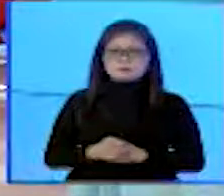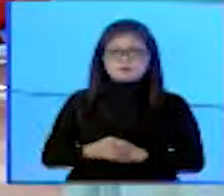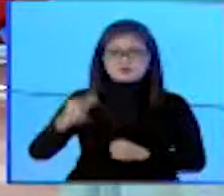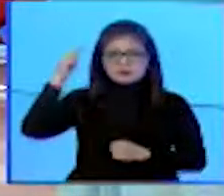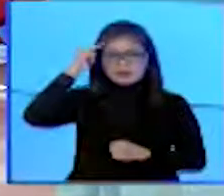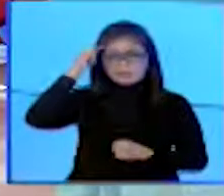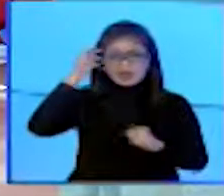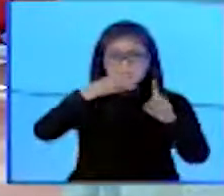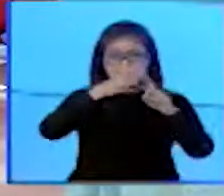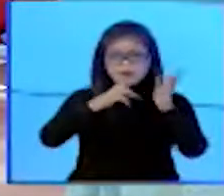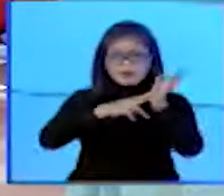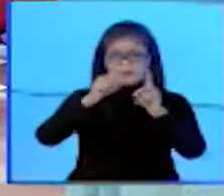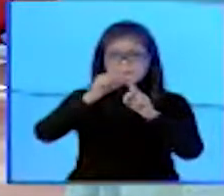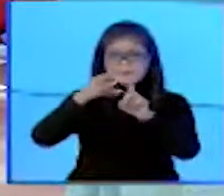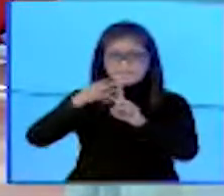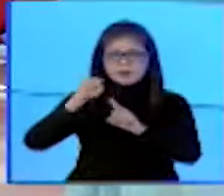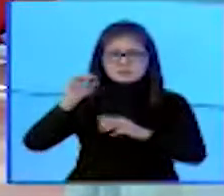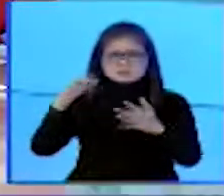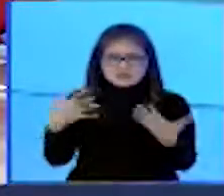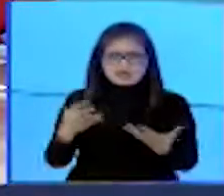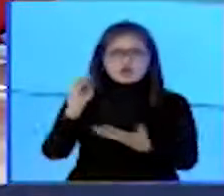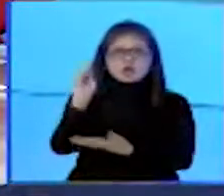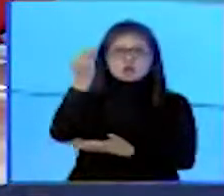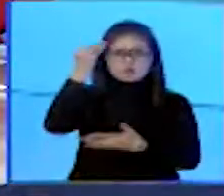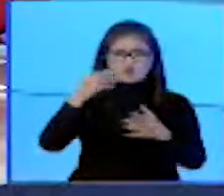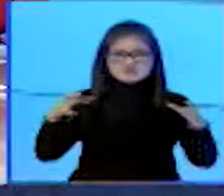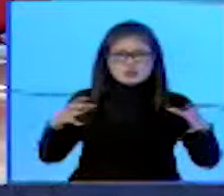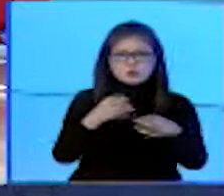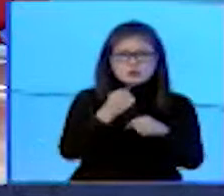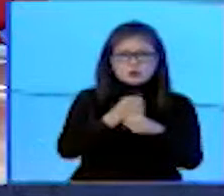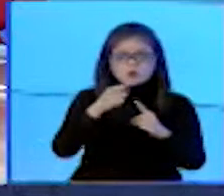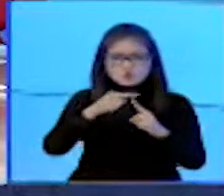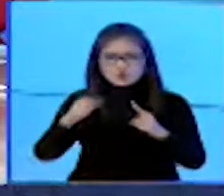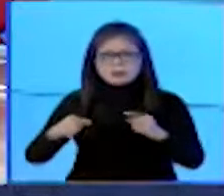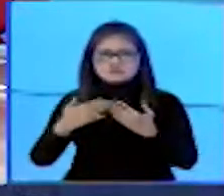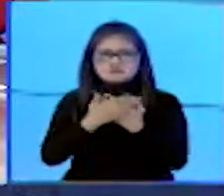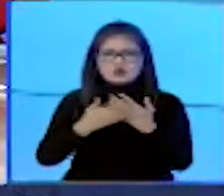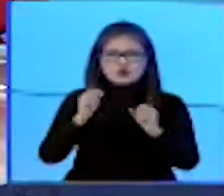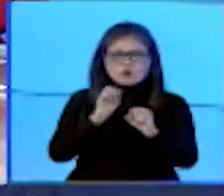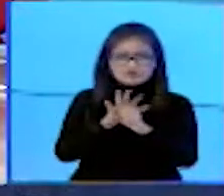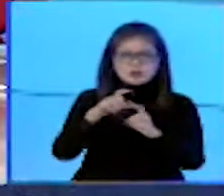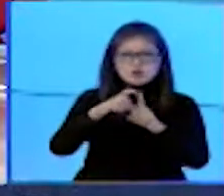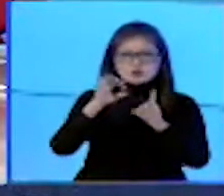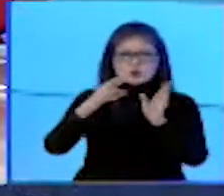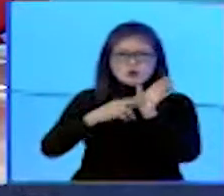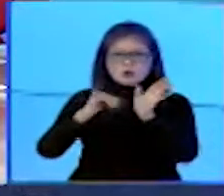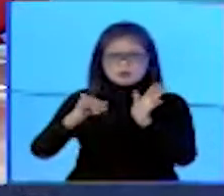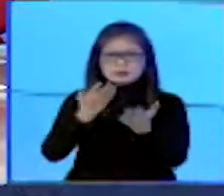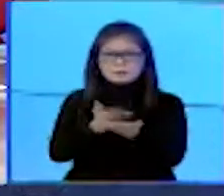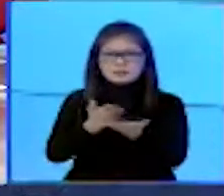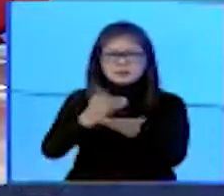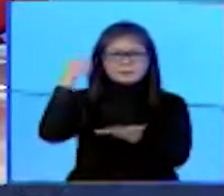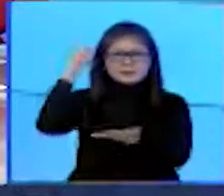Pemirsa, Kepala BNPB sekaligus Ketua Satgas Penanganan COVID-19 Doni Monardo meminta Pemprov DKI Jakarta untuk mengevaluasi